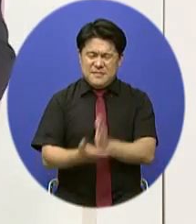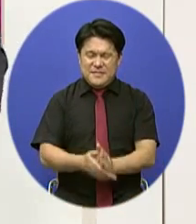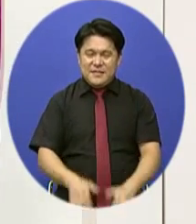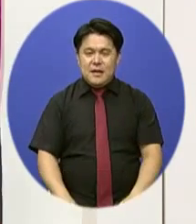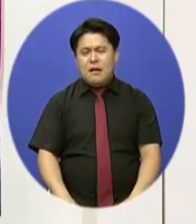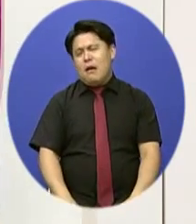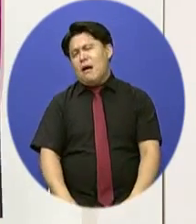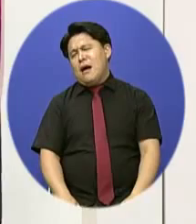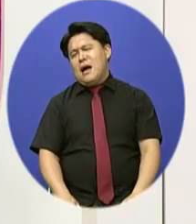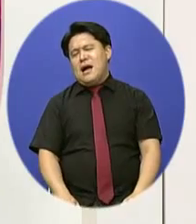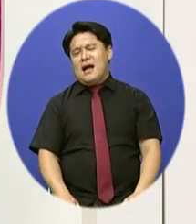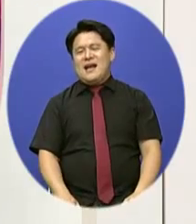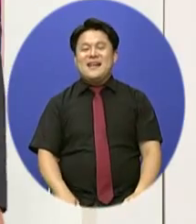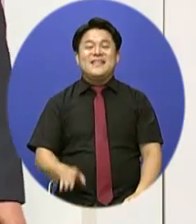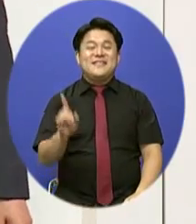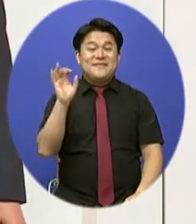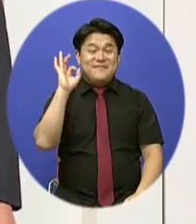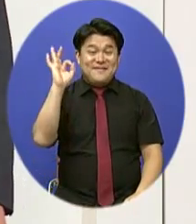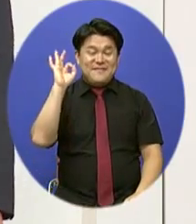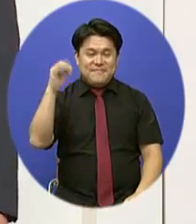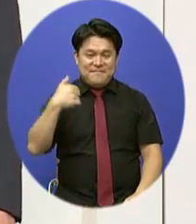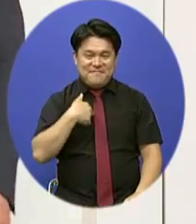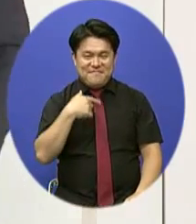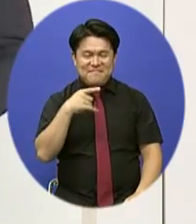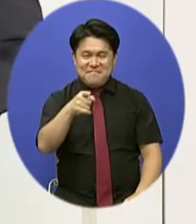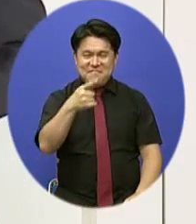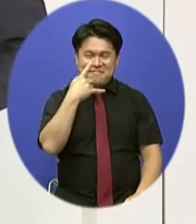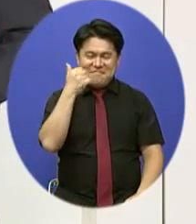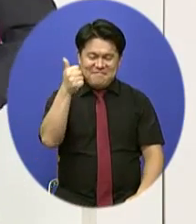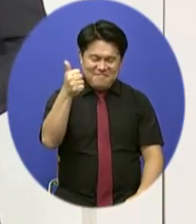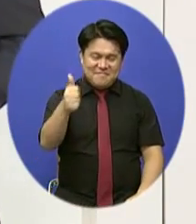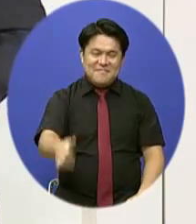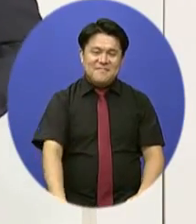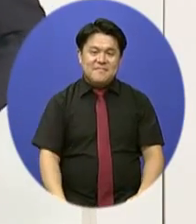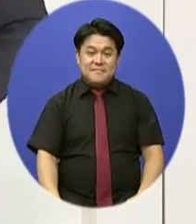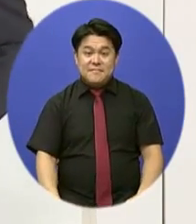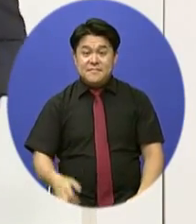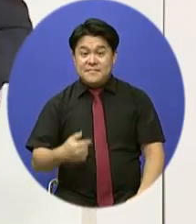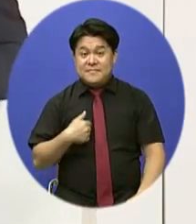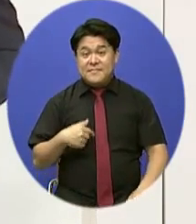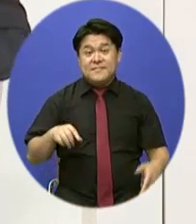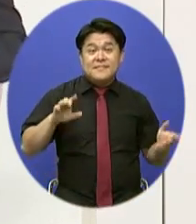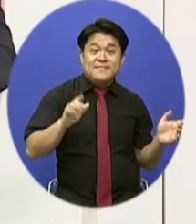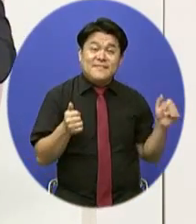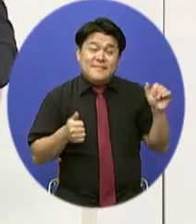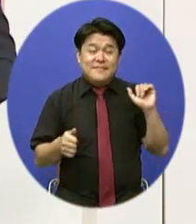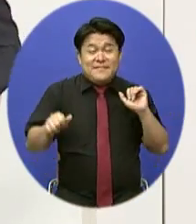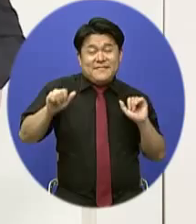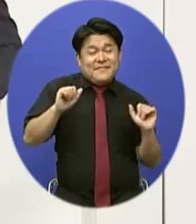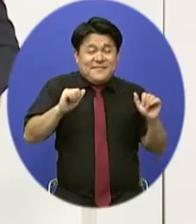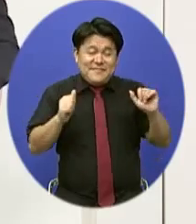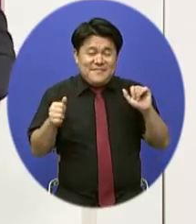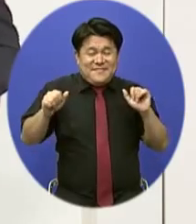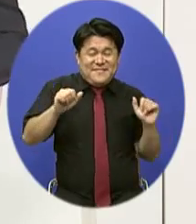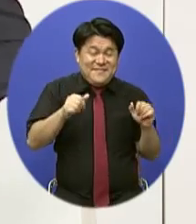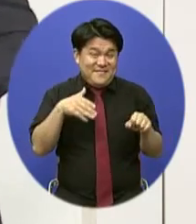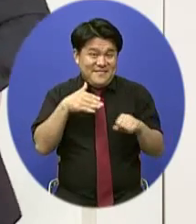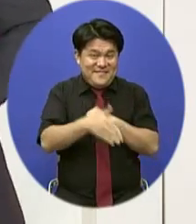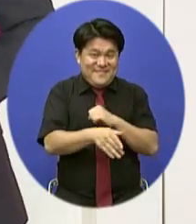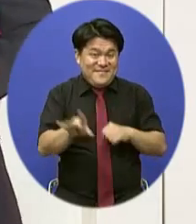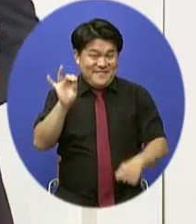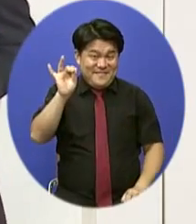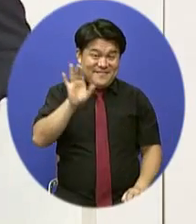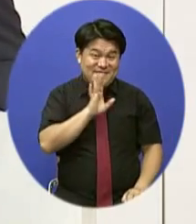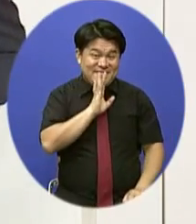그냥 하던 대로 하세요. 아, 맞아요, 맞아요. 역시 네. 역시 우리 어머니가 최고야. 뭘 좀 아시네요. 나는 아이 정하라니